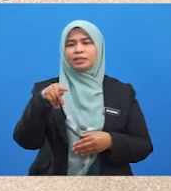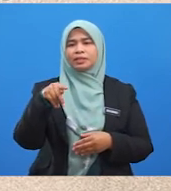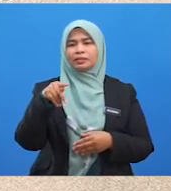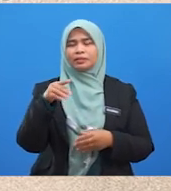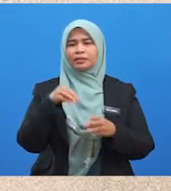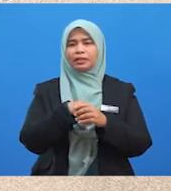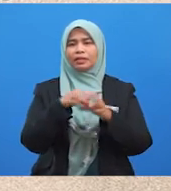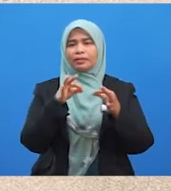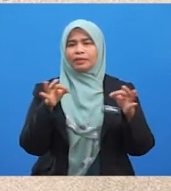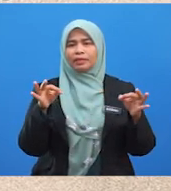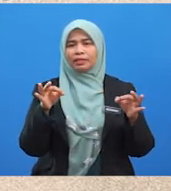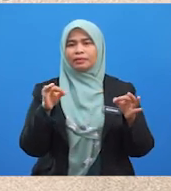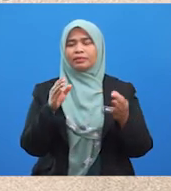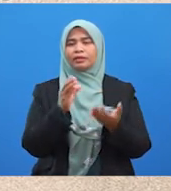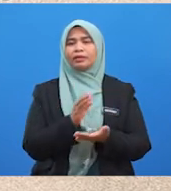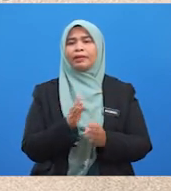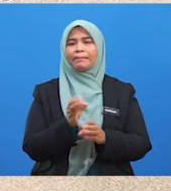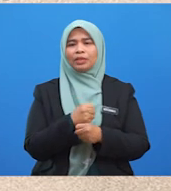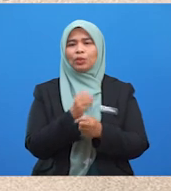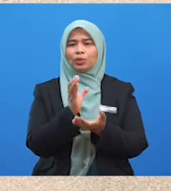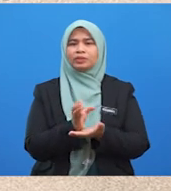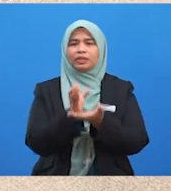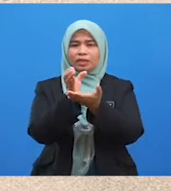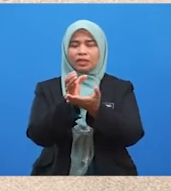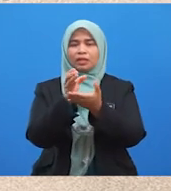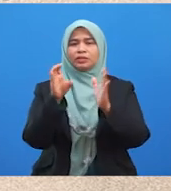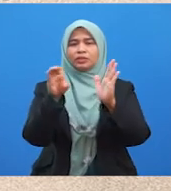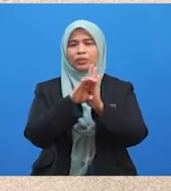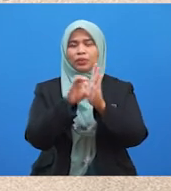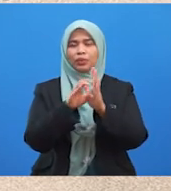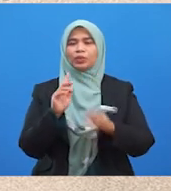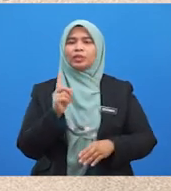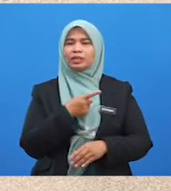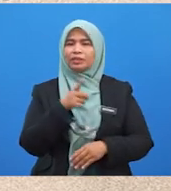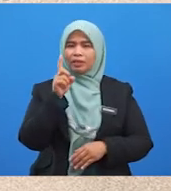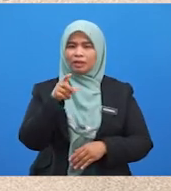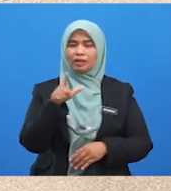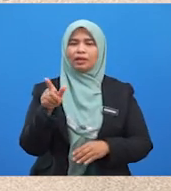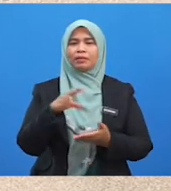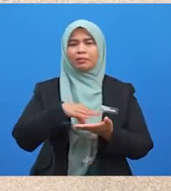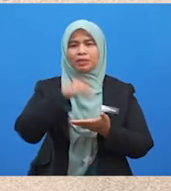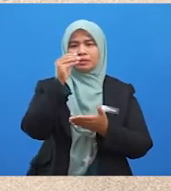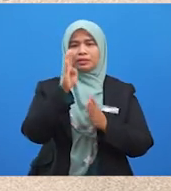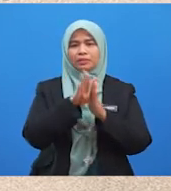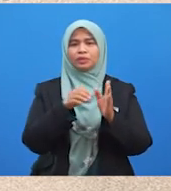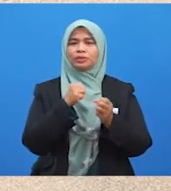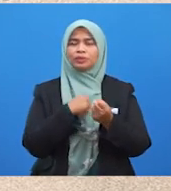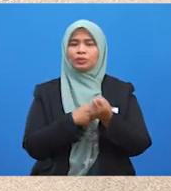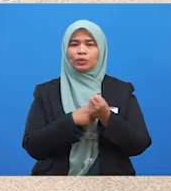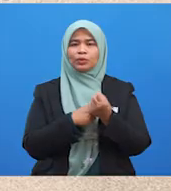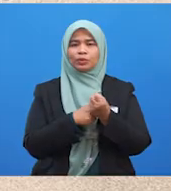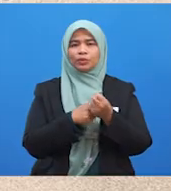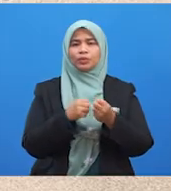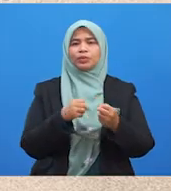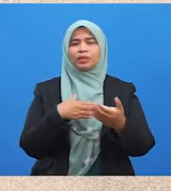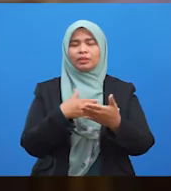yang berbentuk cadangan. Misalnya, kita hendaklah belajar bersungguh-sungguh hingga berjaya.